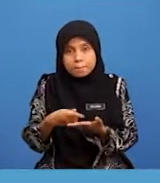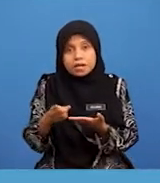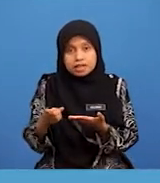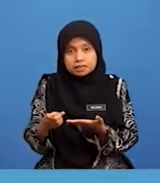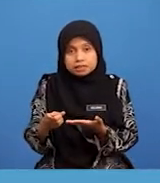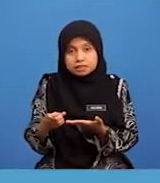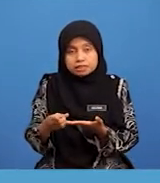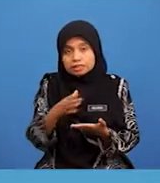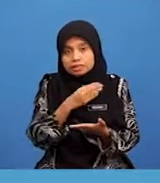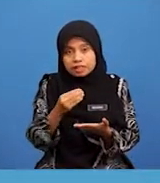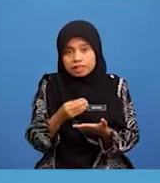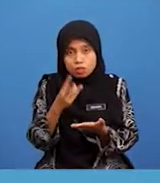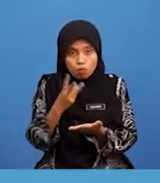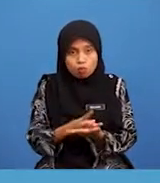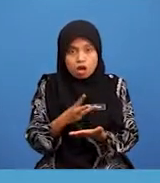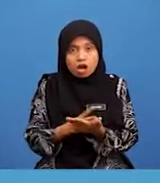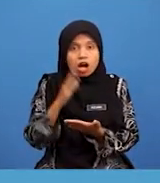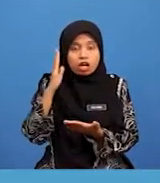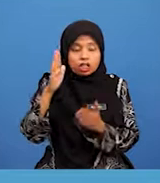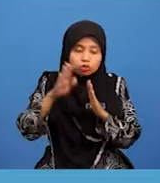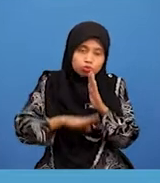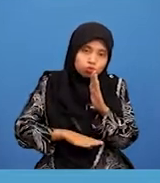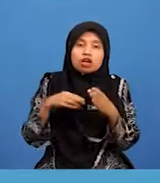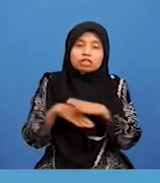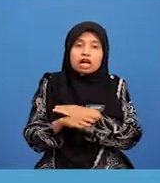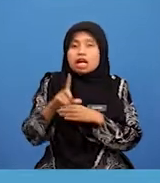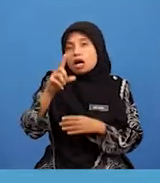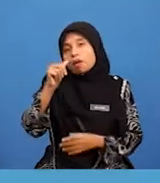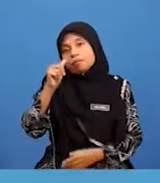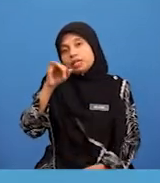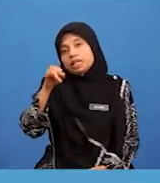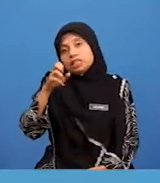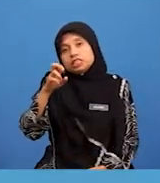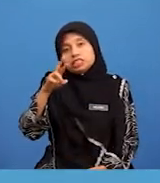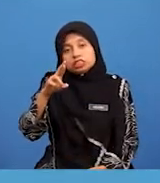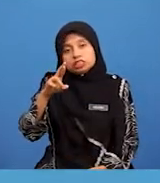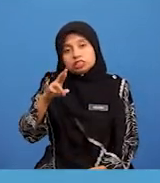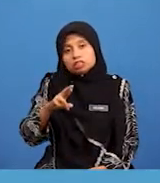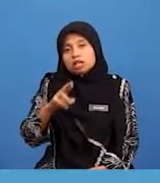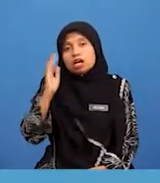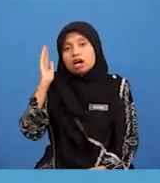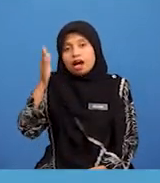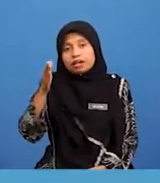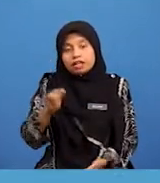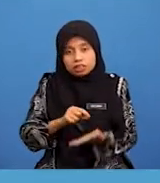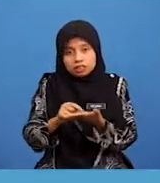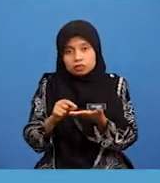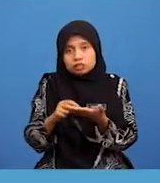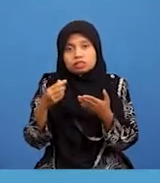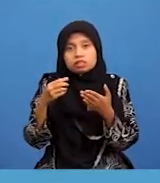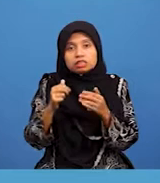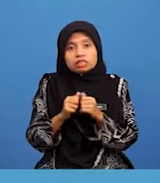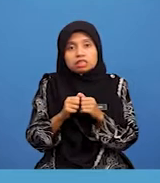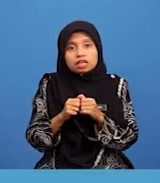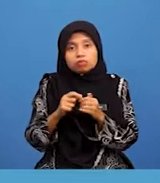belanja dan wang akan berkurangan, maka perekodan di dalam leja di bahagian debit akaun